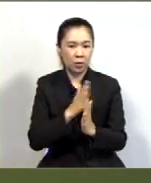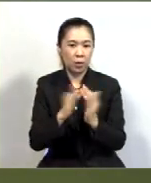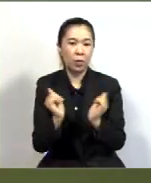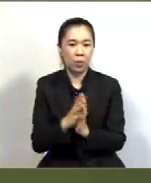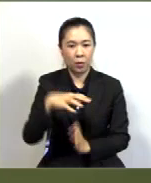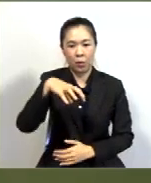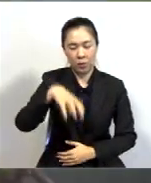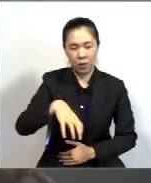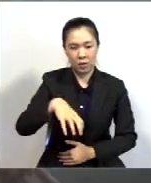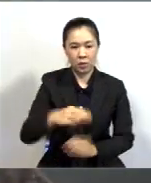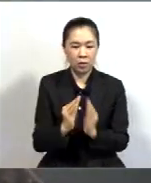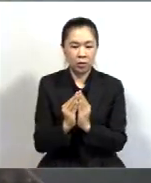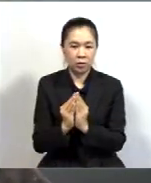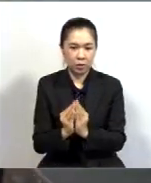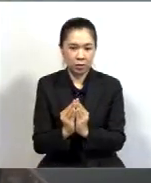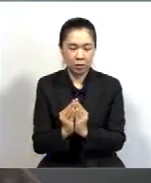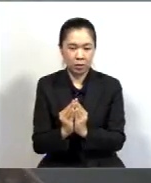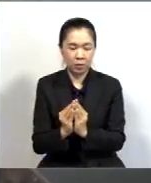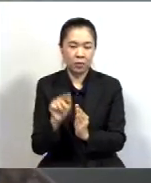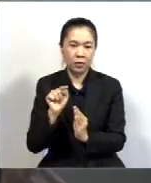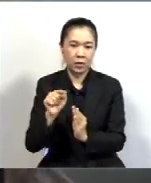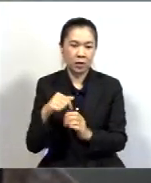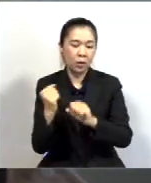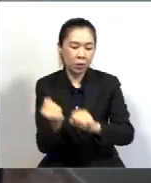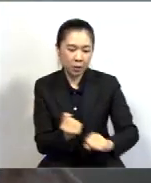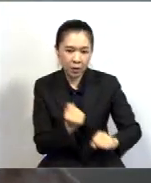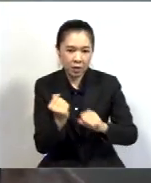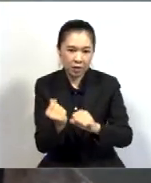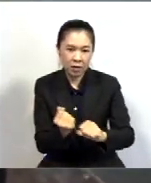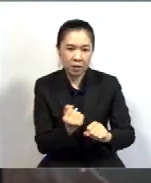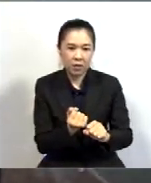หนองบัวลำพูนค่ะเพราะว่าคนที่พายเรือไปสามารถลง